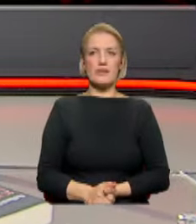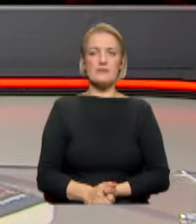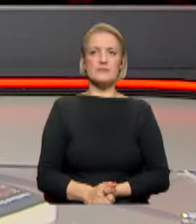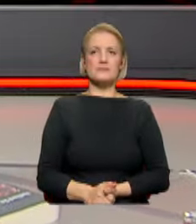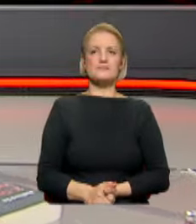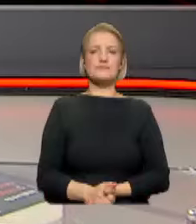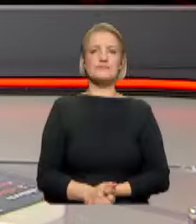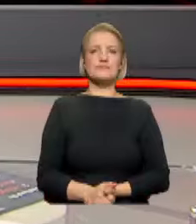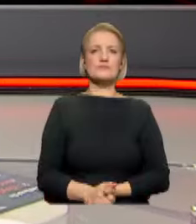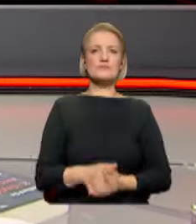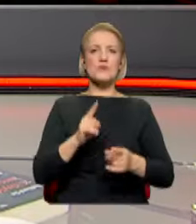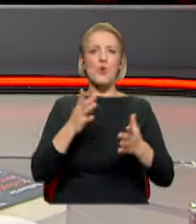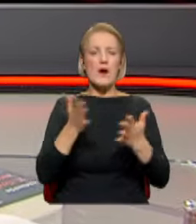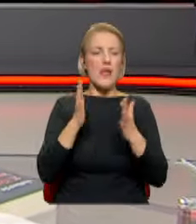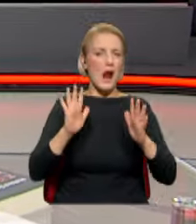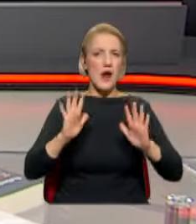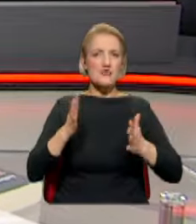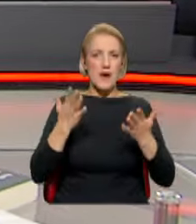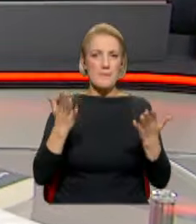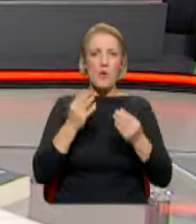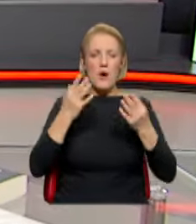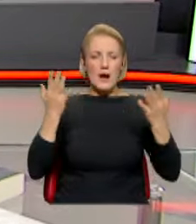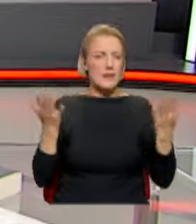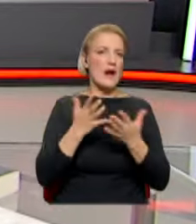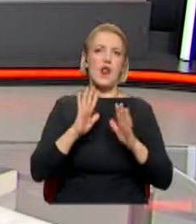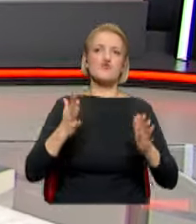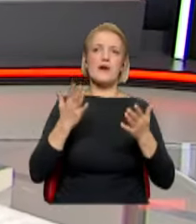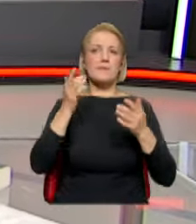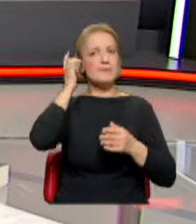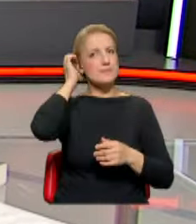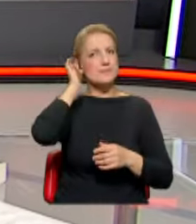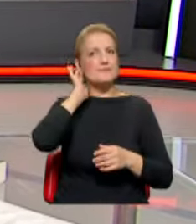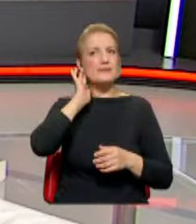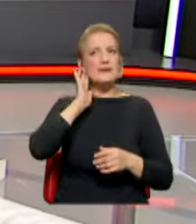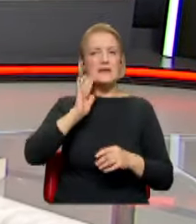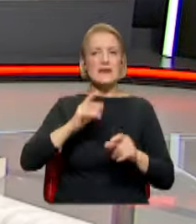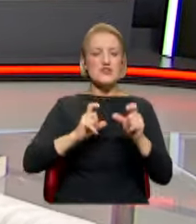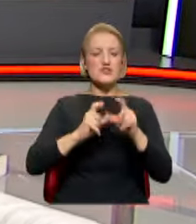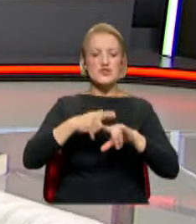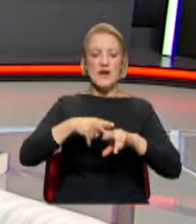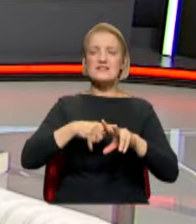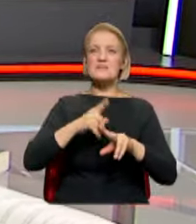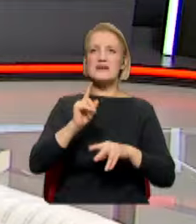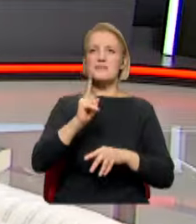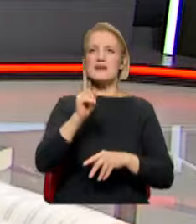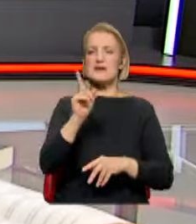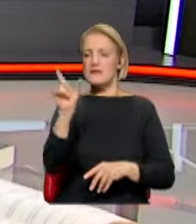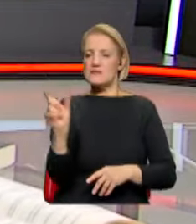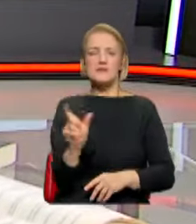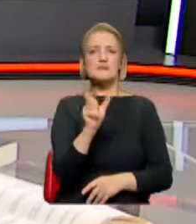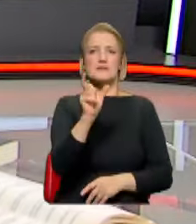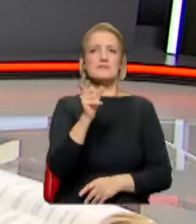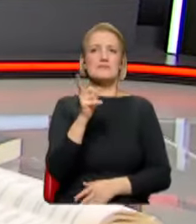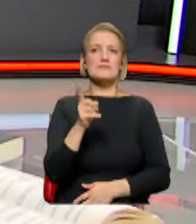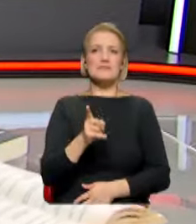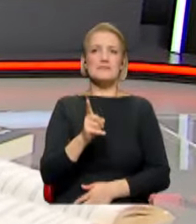İşte o kadar acayip ki o kadar acayip ki shakespeare'den de bir alıntı yapayım şimdi Yani